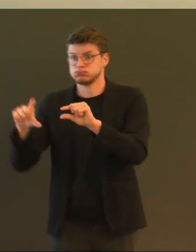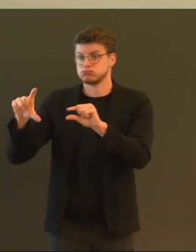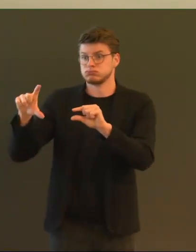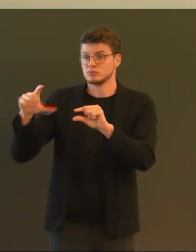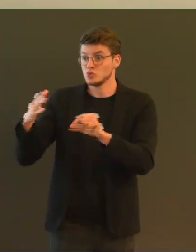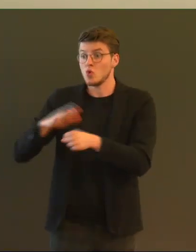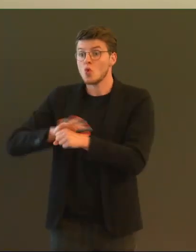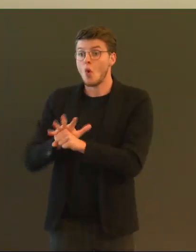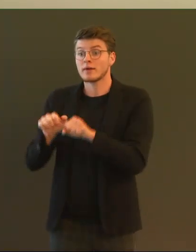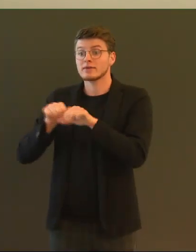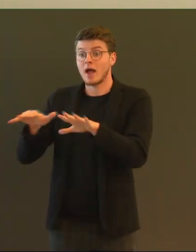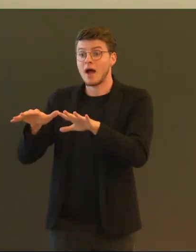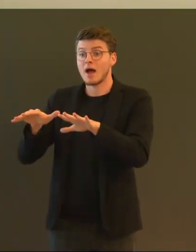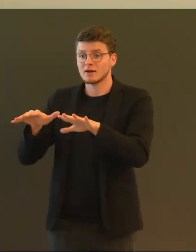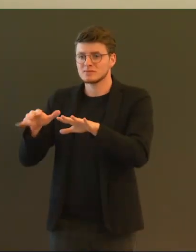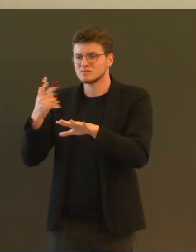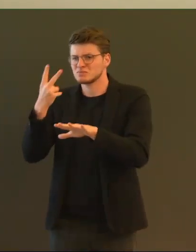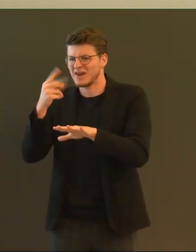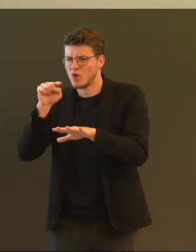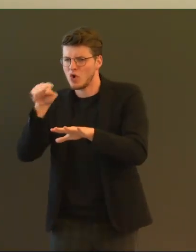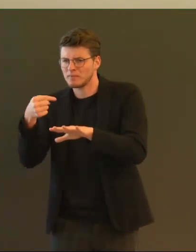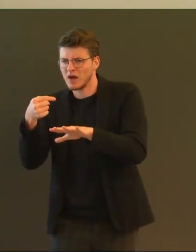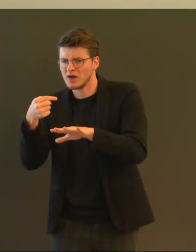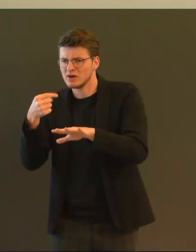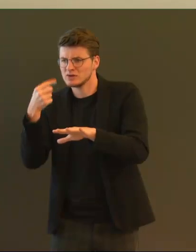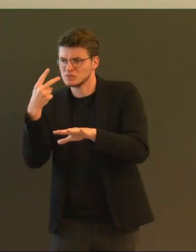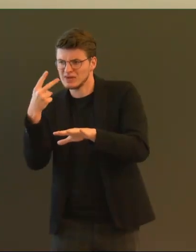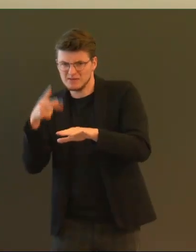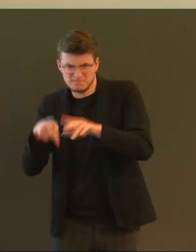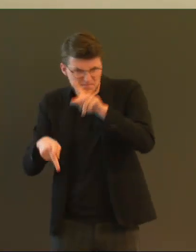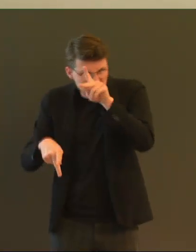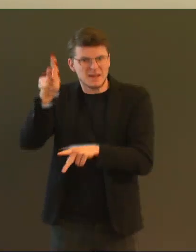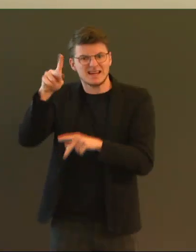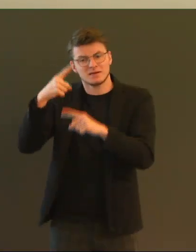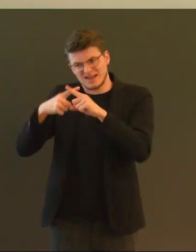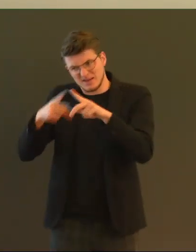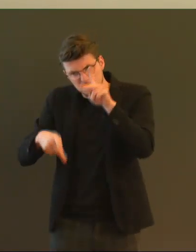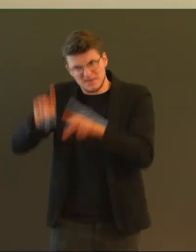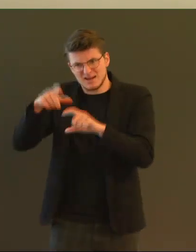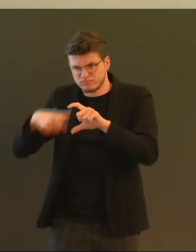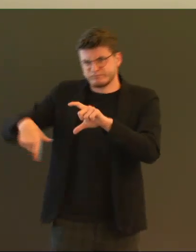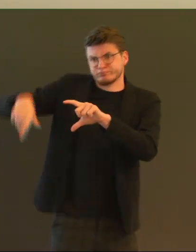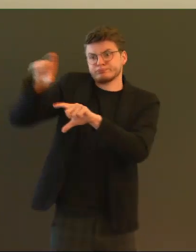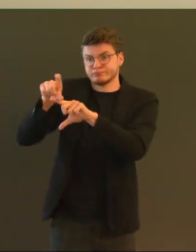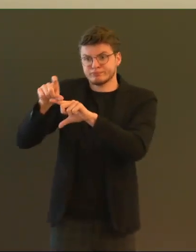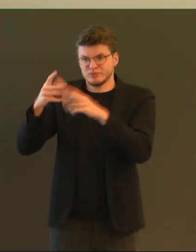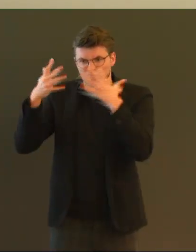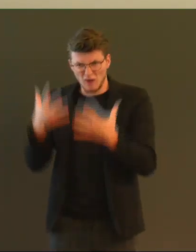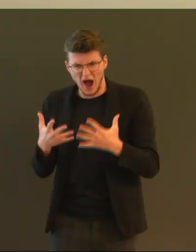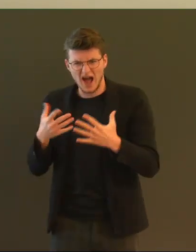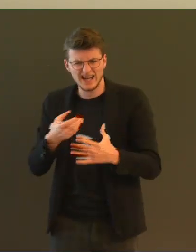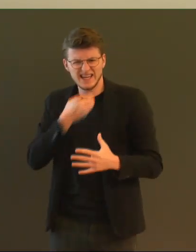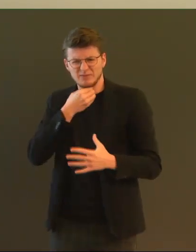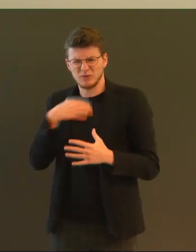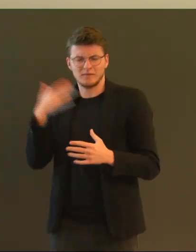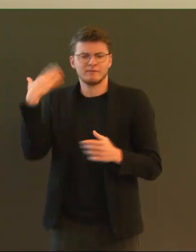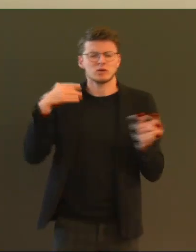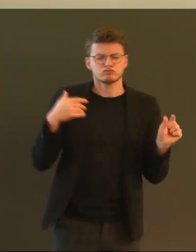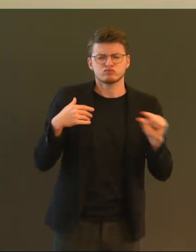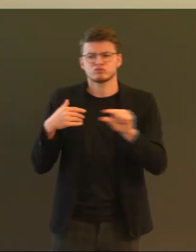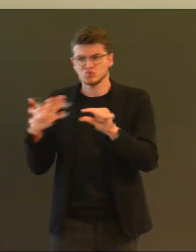2,2 keer hoger dan het zwaarste griepseizoen dat we opgemeten hebben in recente tijden. En